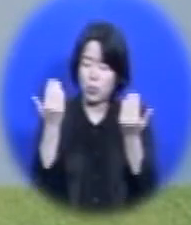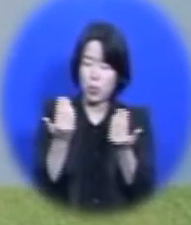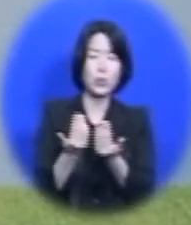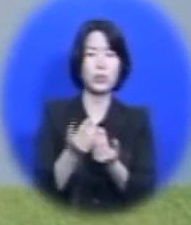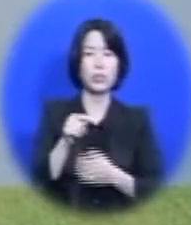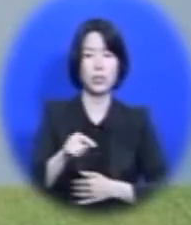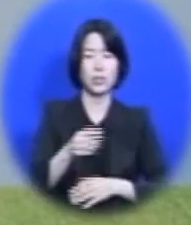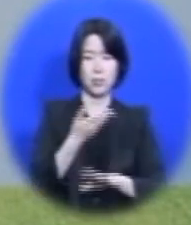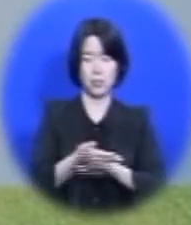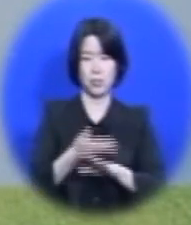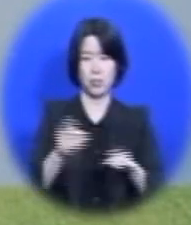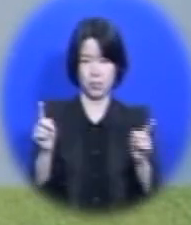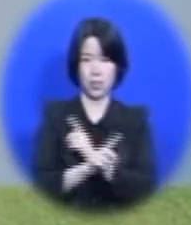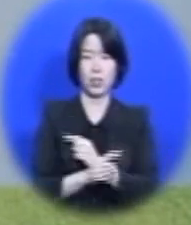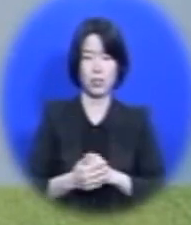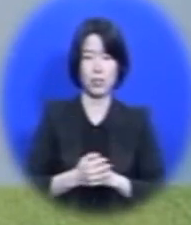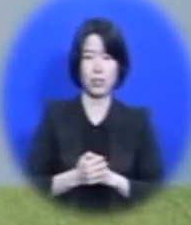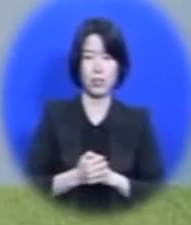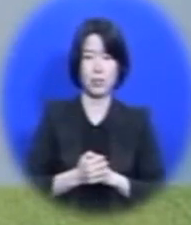바뀌었습니다.